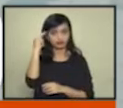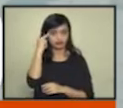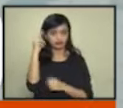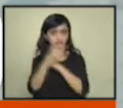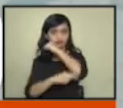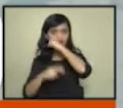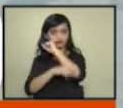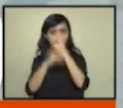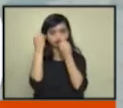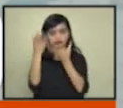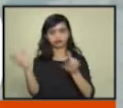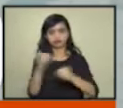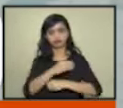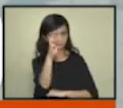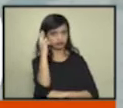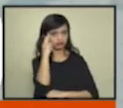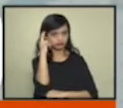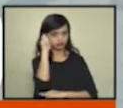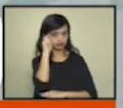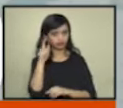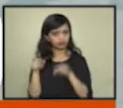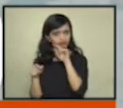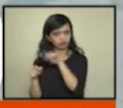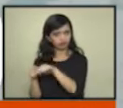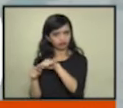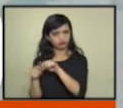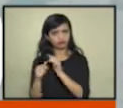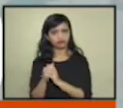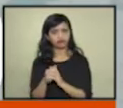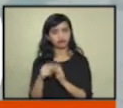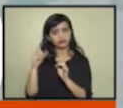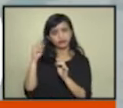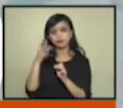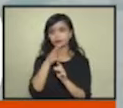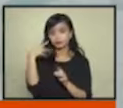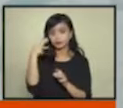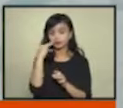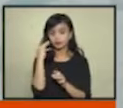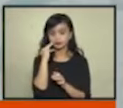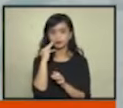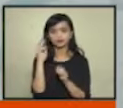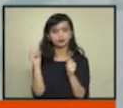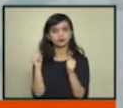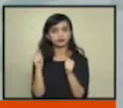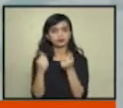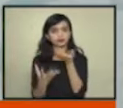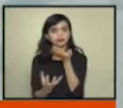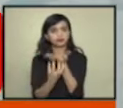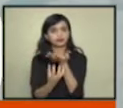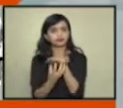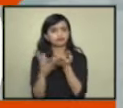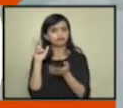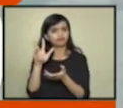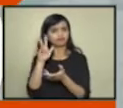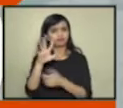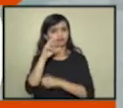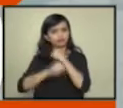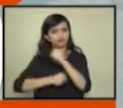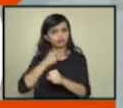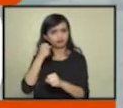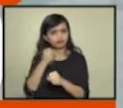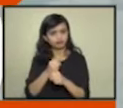Regional Information Officer ng Dole Region 2. Ito pong si Nana Emilita na kasambahay po, 35 years